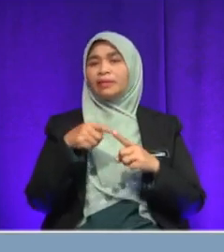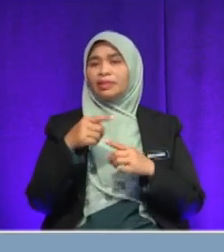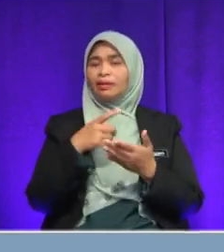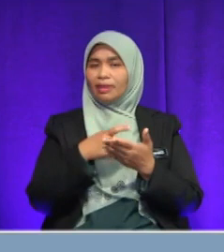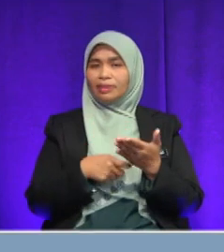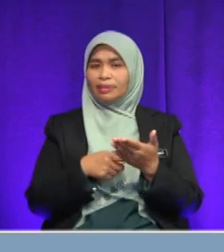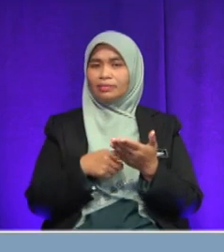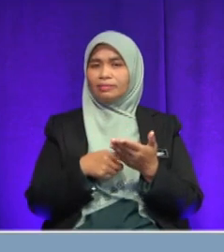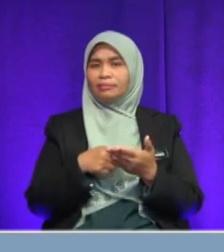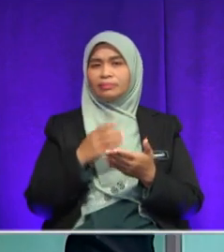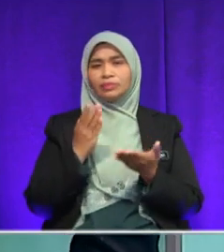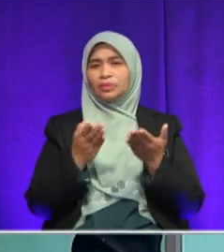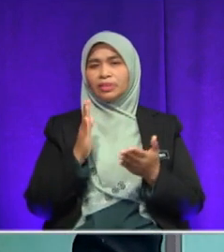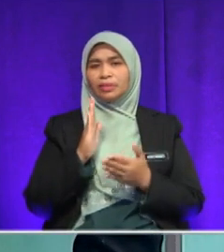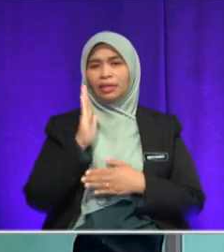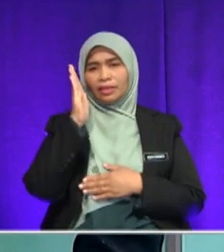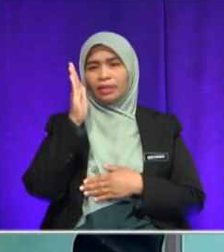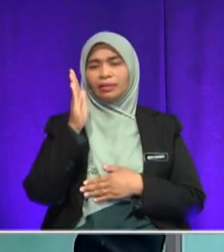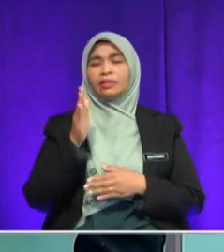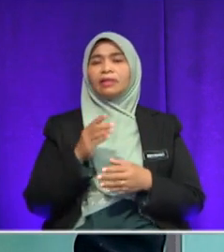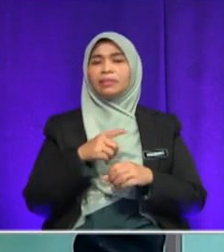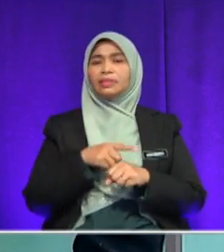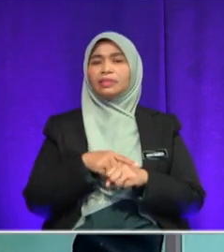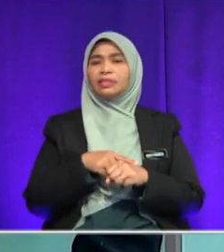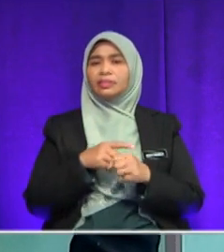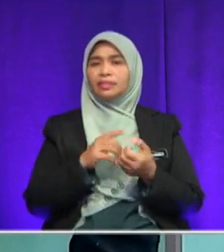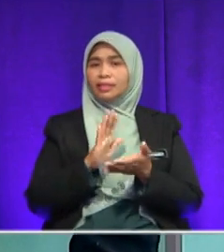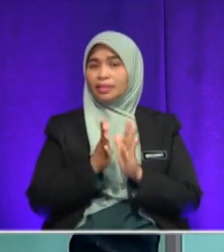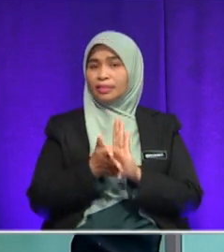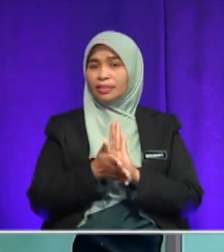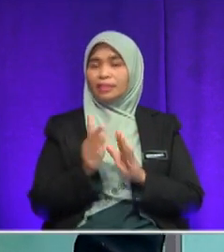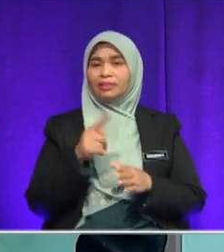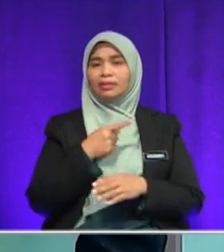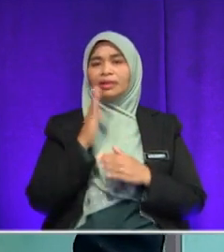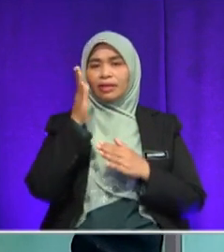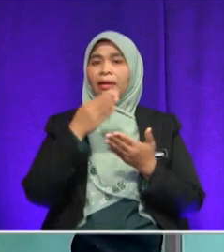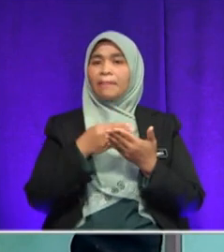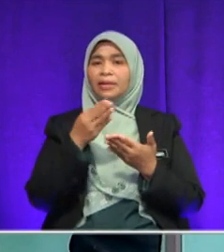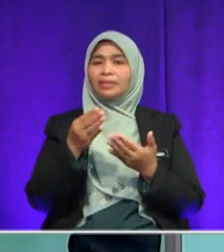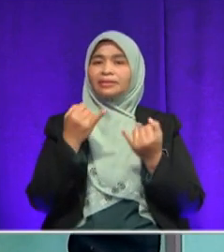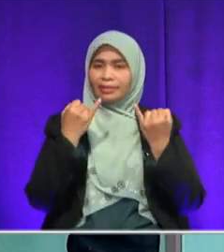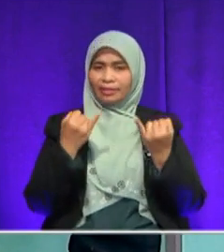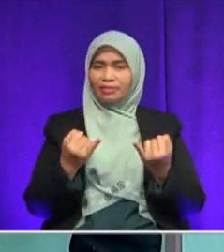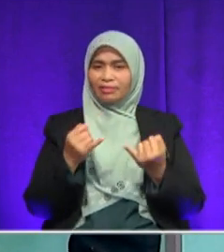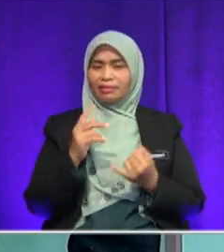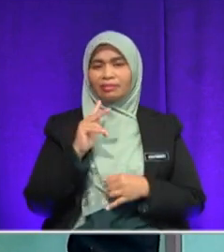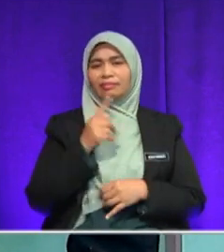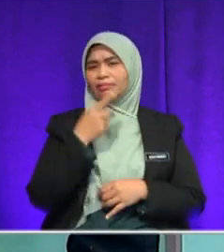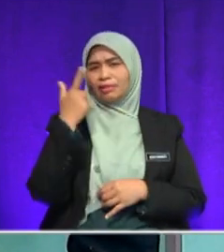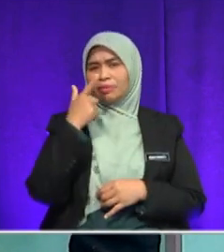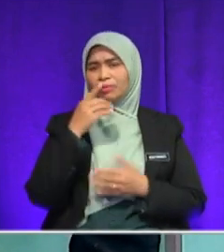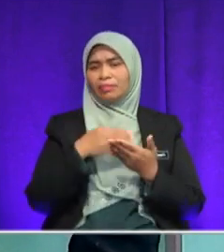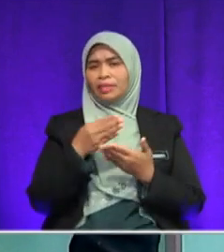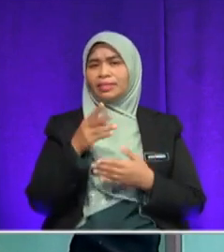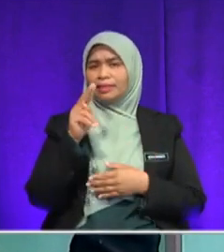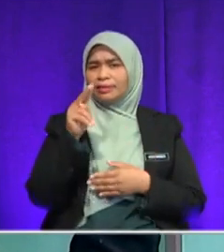dijangkakan meningkat pada masa hadapan, maka kita akan beli sekarang. Kita tak tunggu pada masa hadapan. Kenapa? Sebab kalau